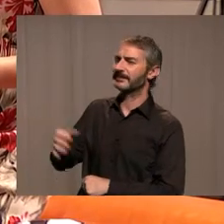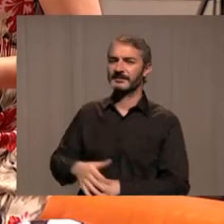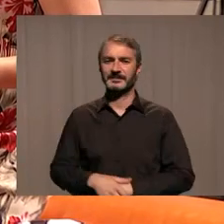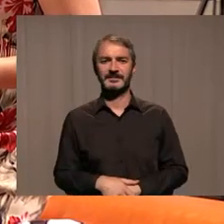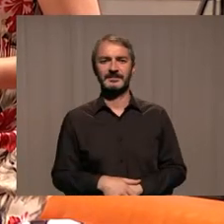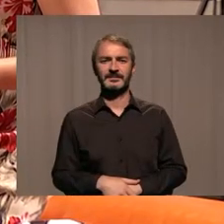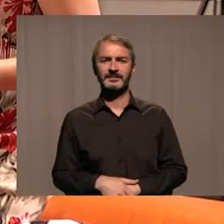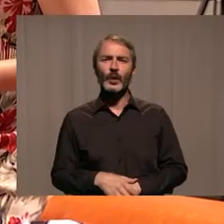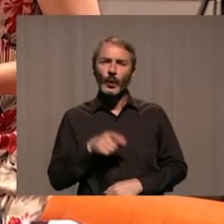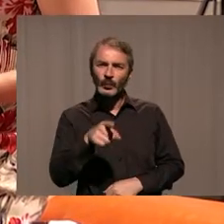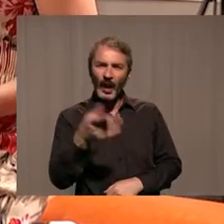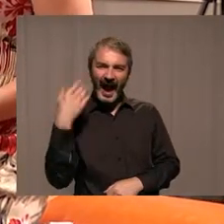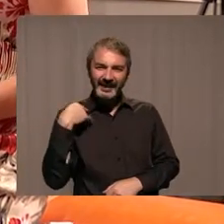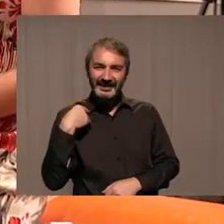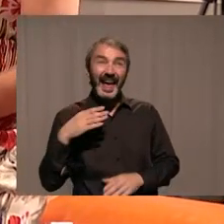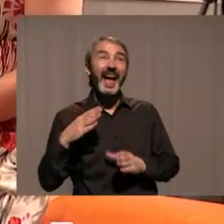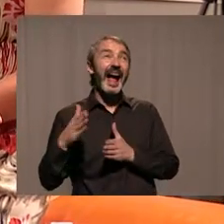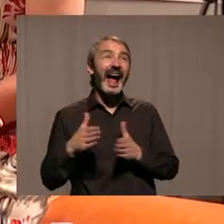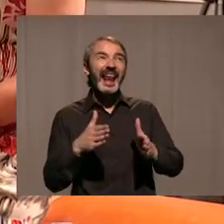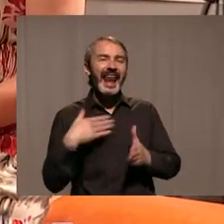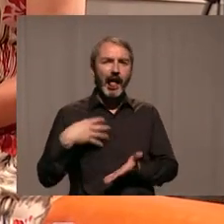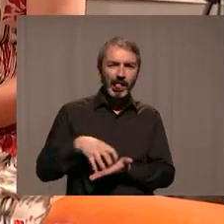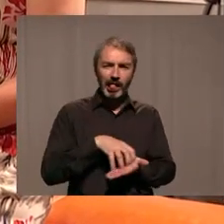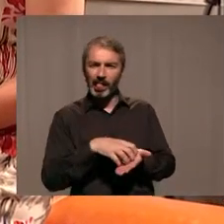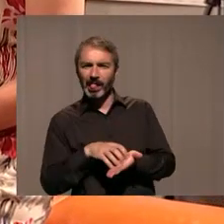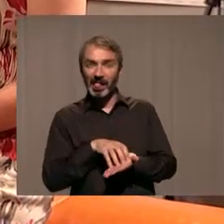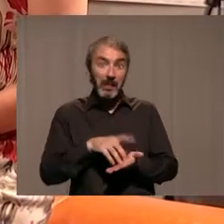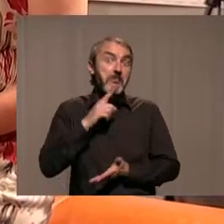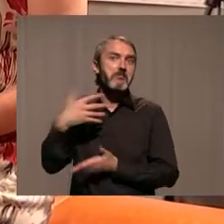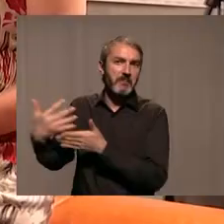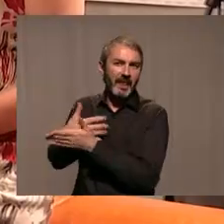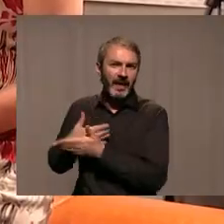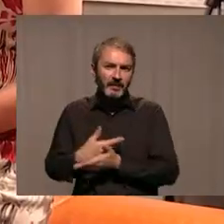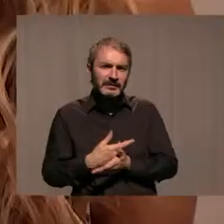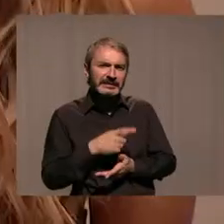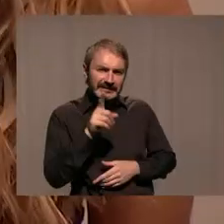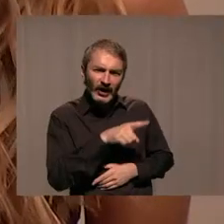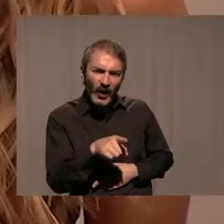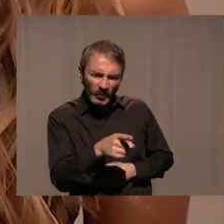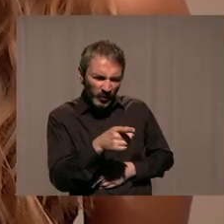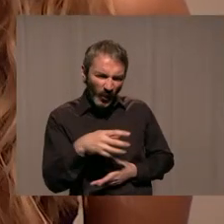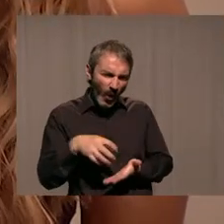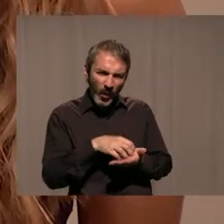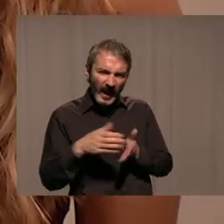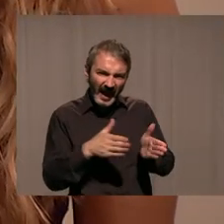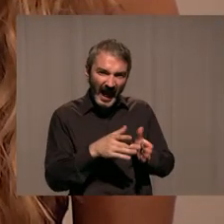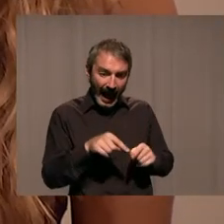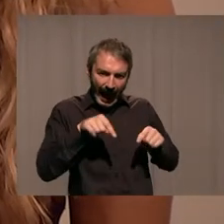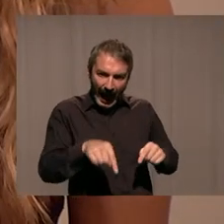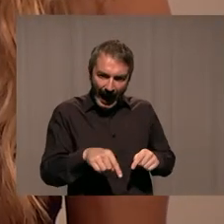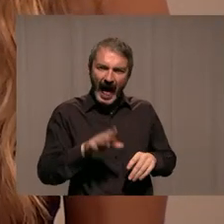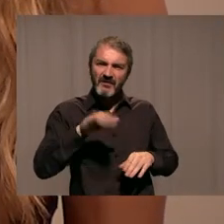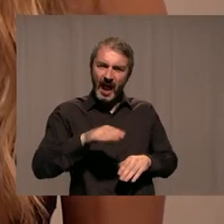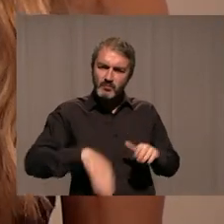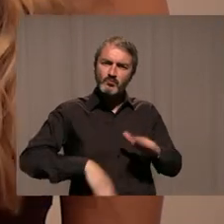que tu no estaves segura de la carrera que volies fer. Això m'han explicat. No estaves segura de la carrera que volies fer i acabes a